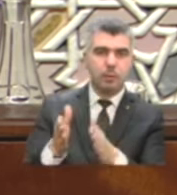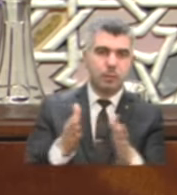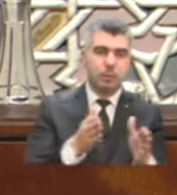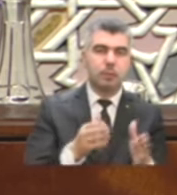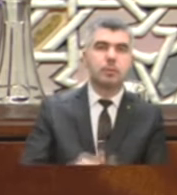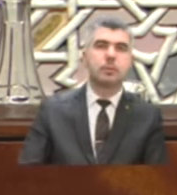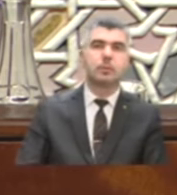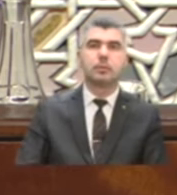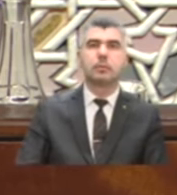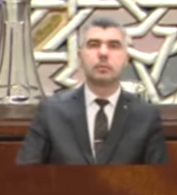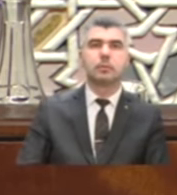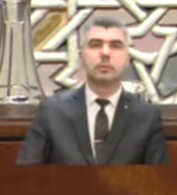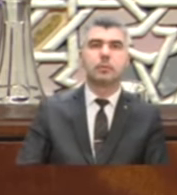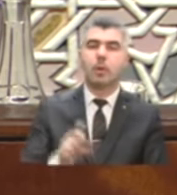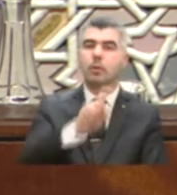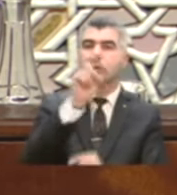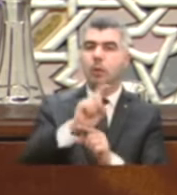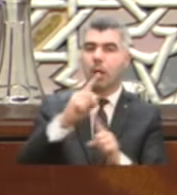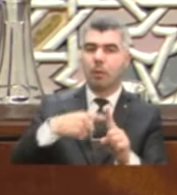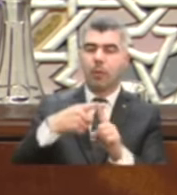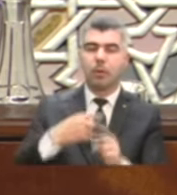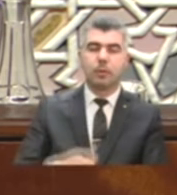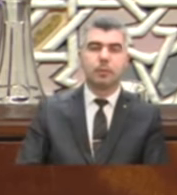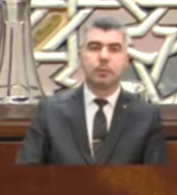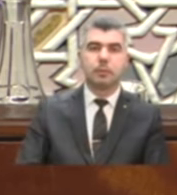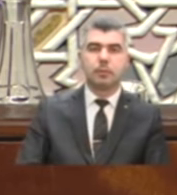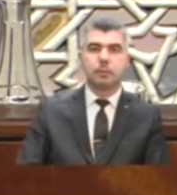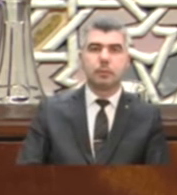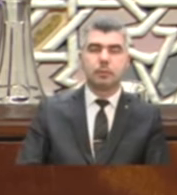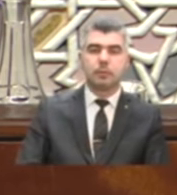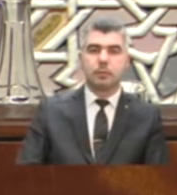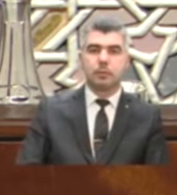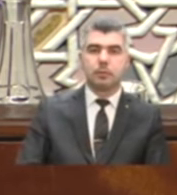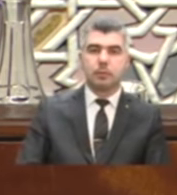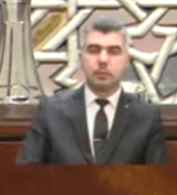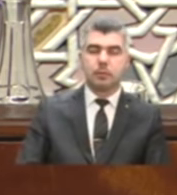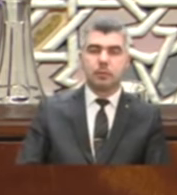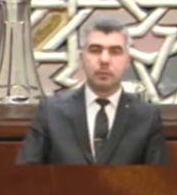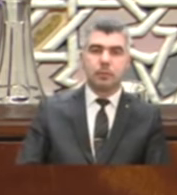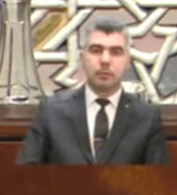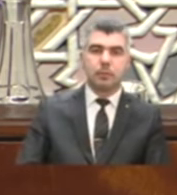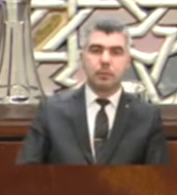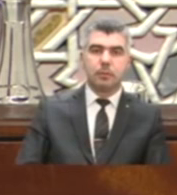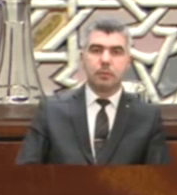ديدي. شكرا. هل من تعقيبات إضافية في الموضوع؟ تفضل السيد نائب محترم